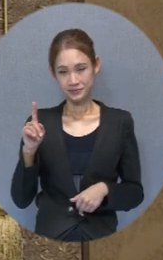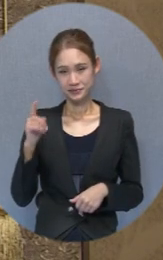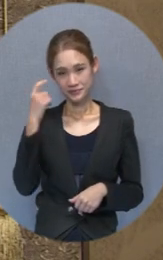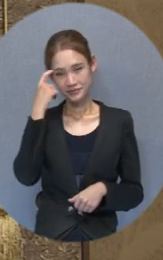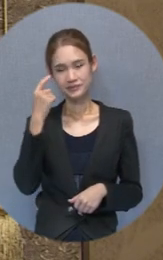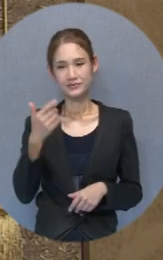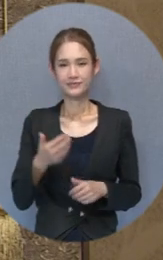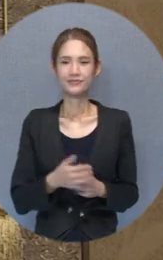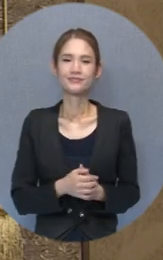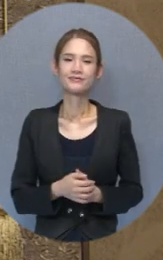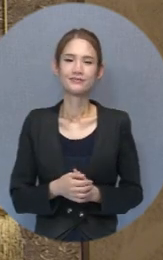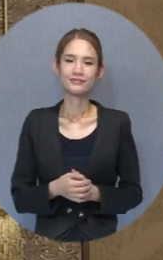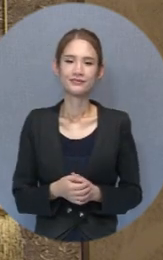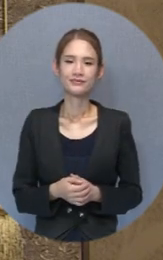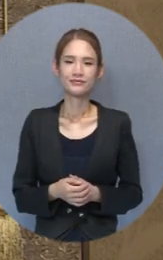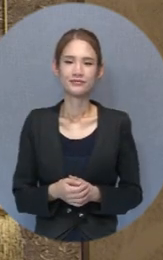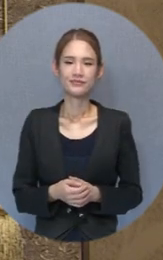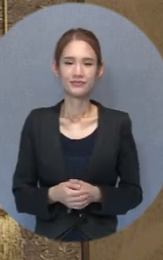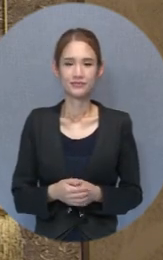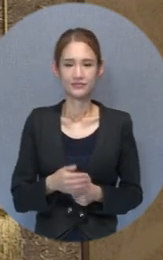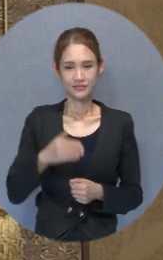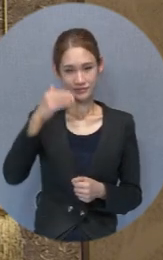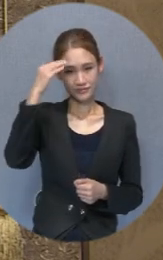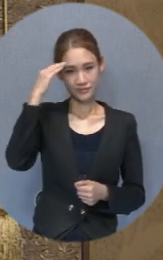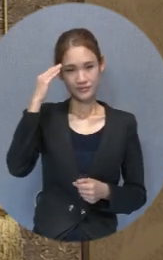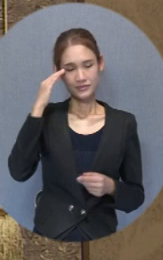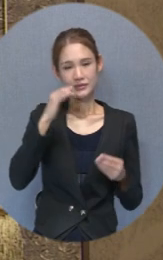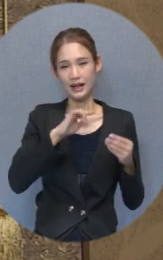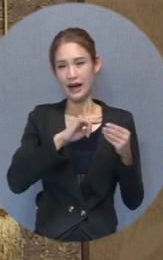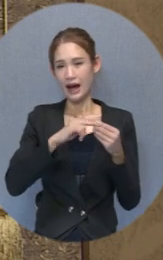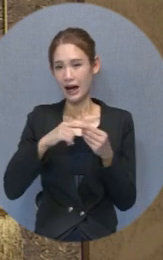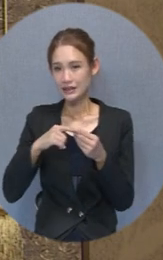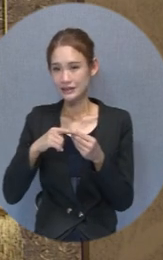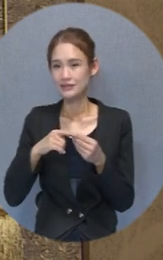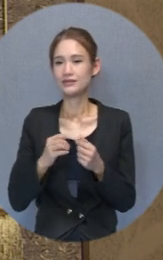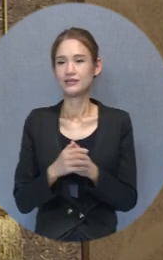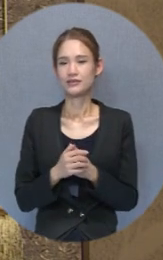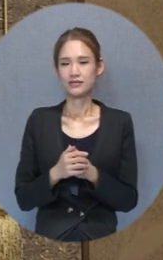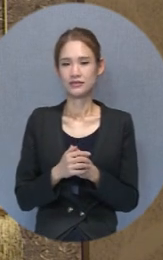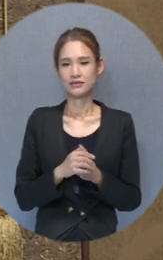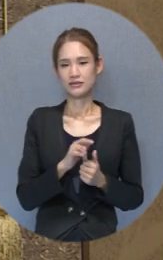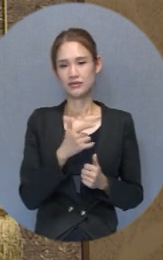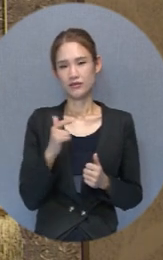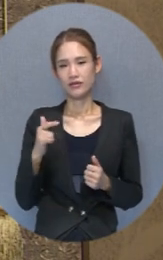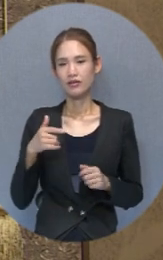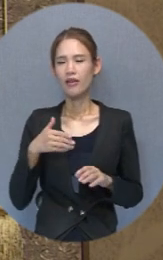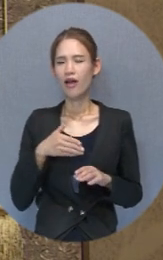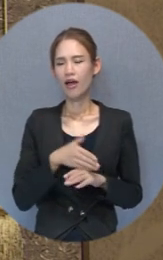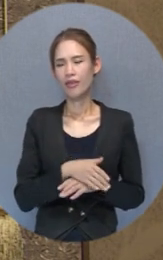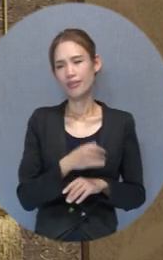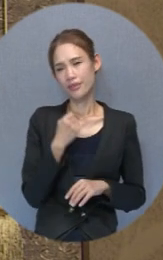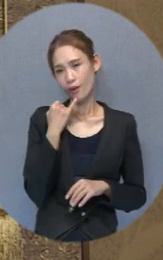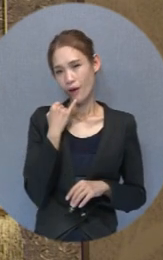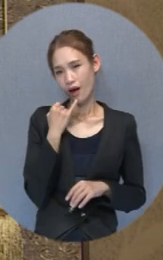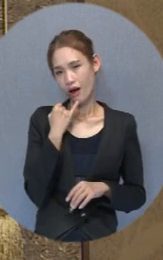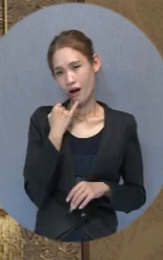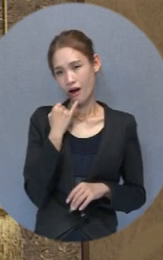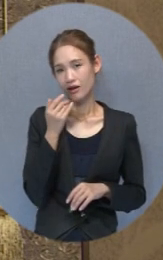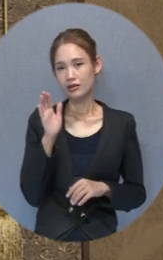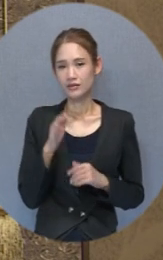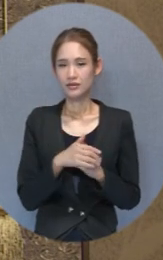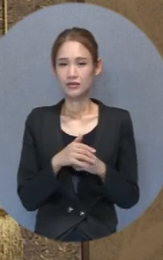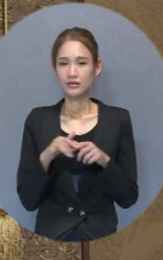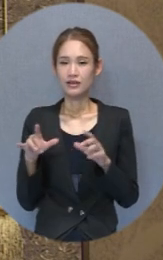필요한 것들 네. 예, 여쭤봤더니 한글이나 뭐 이런 거는 천천히 해도 되지만